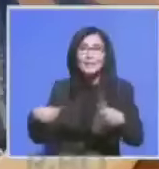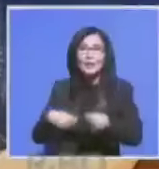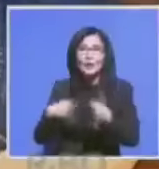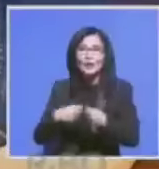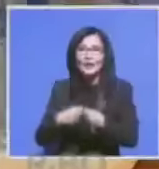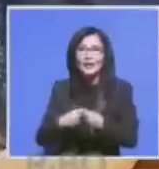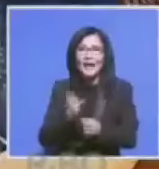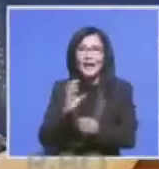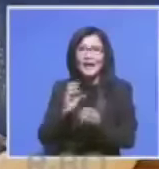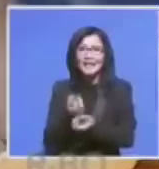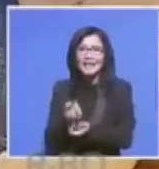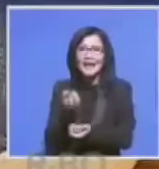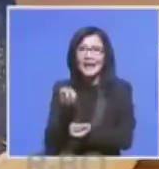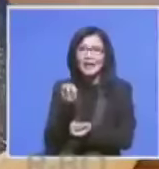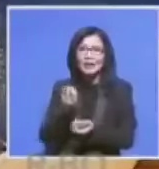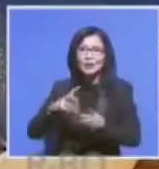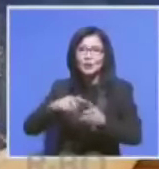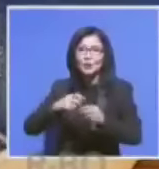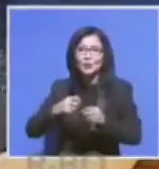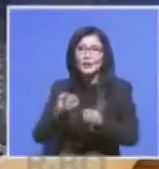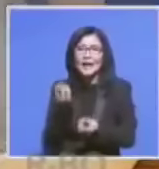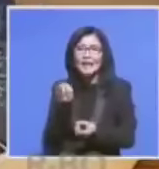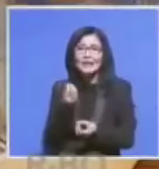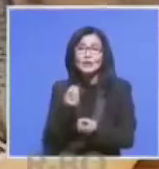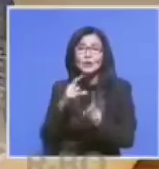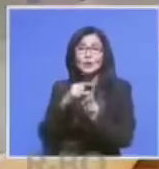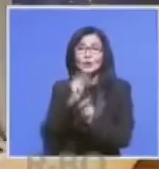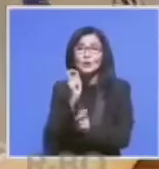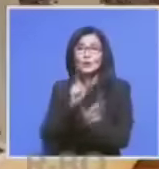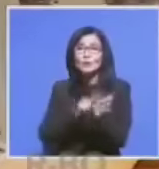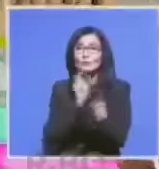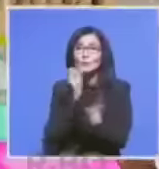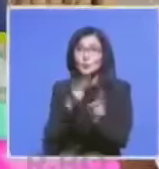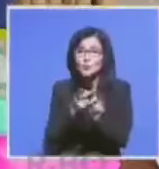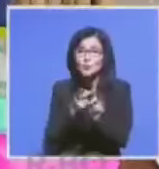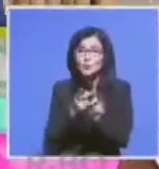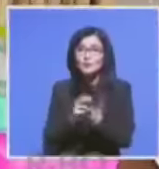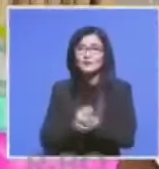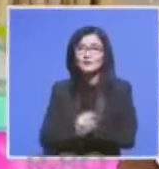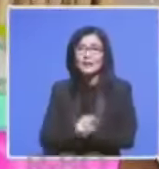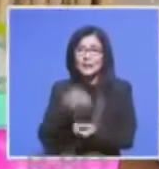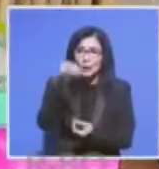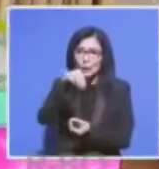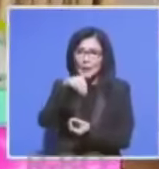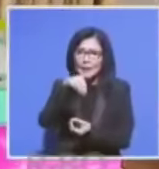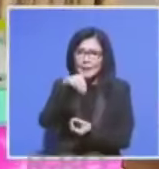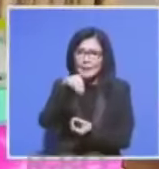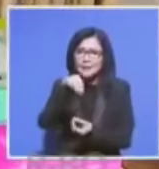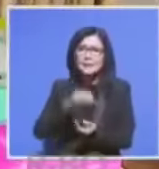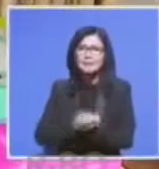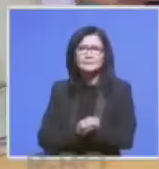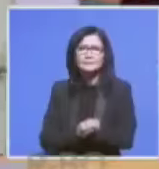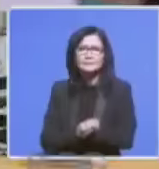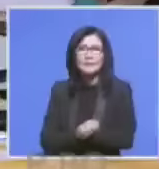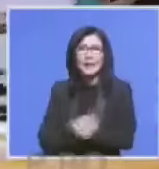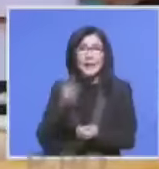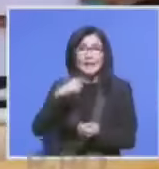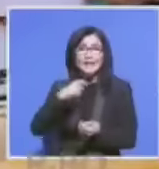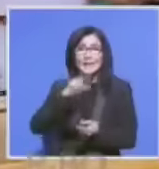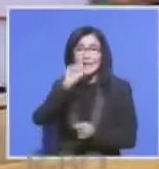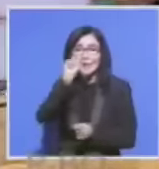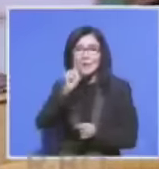telur gulung dan telur puyuhnya tuh biar makin cantik. Karena sekarang sedang bulannya